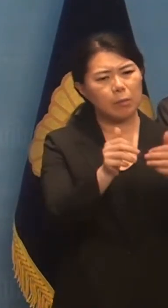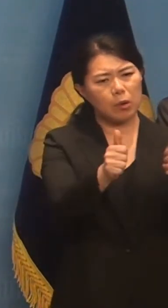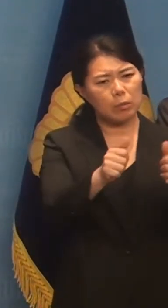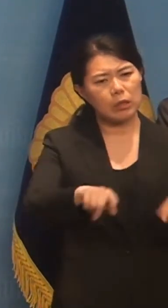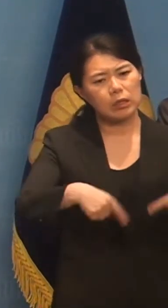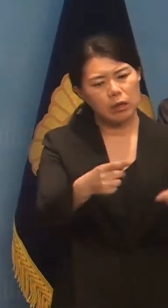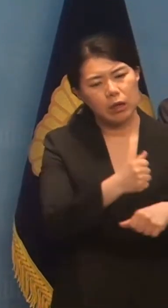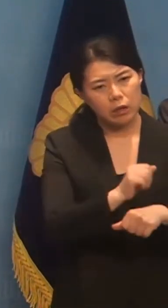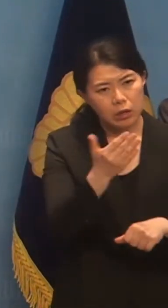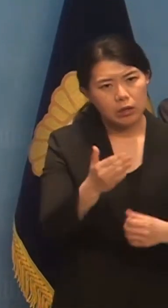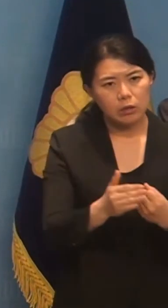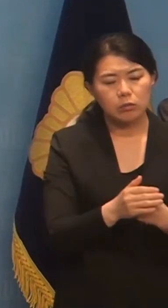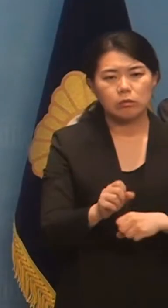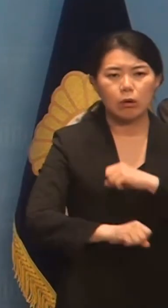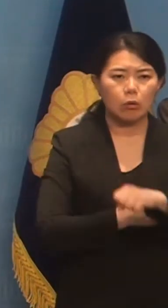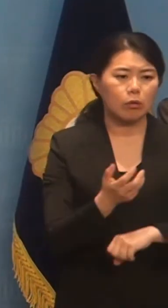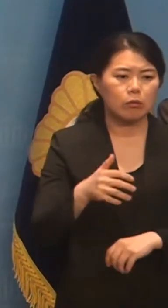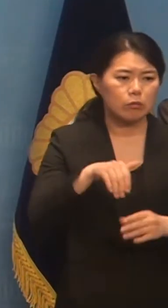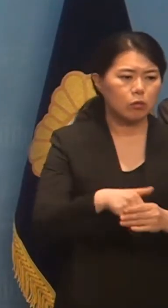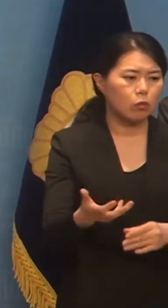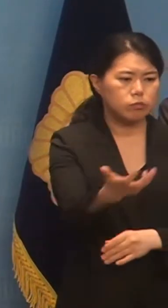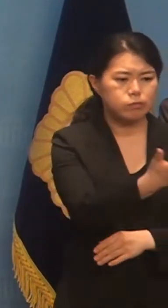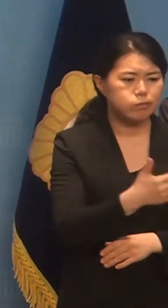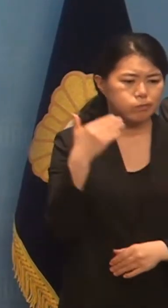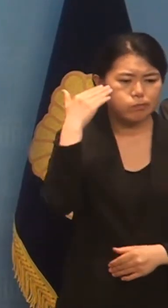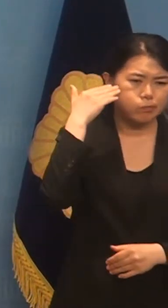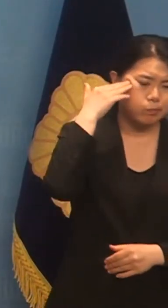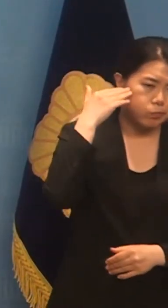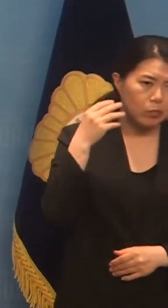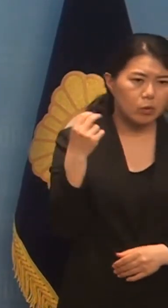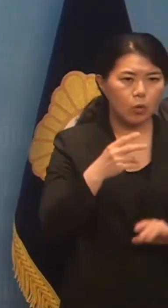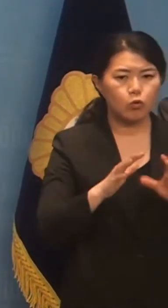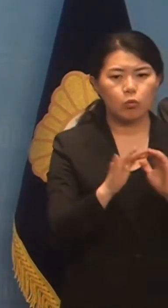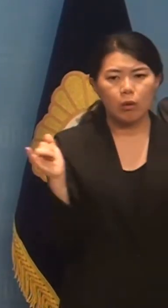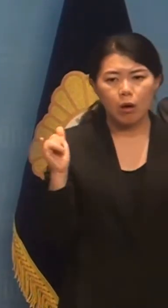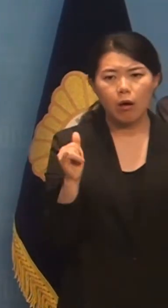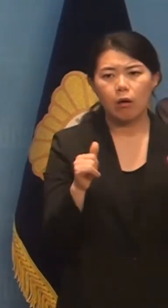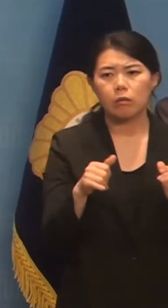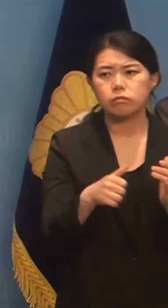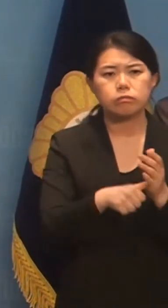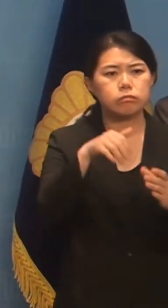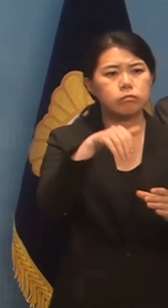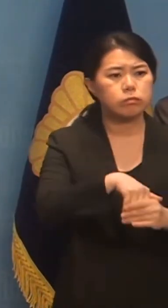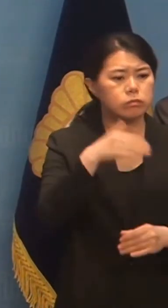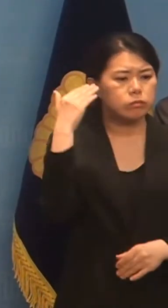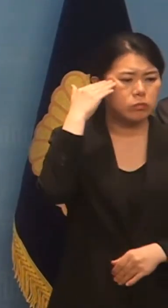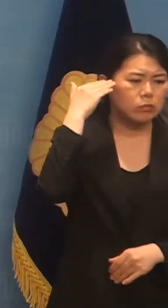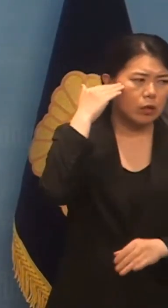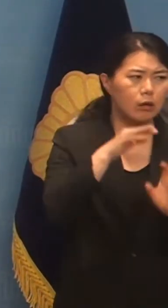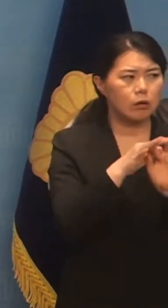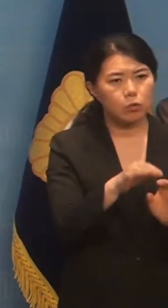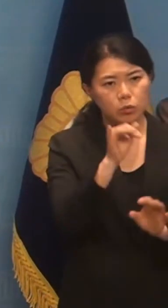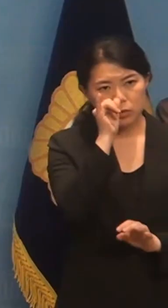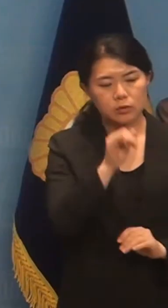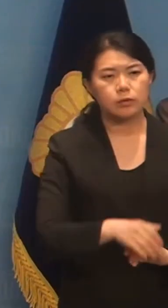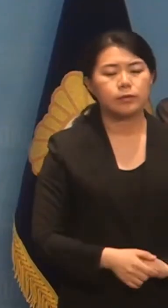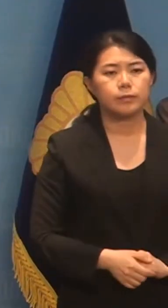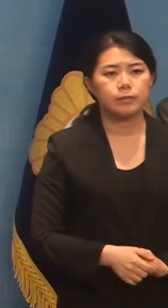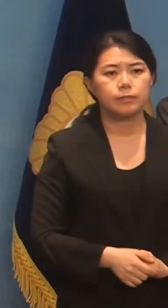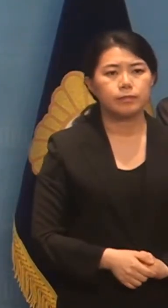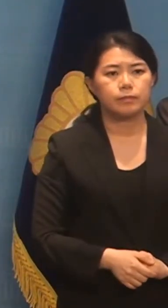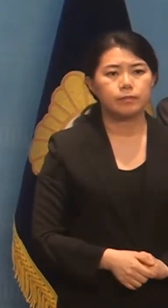서면서 자유로운 선거를 침해받고 국민들의 선택권이 위협받는 그런 상황이 계속되고